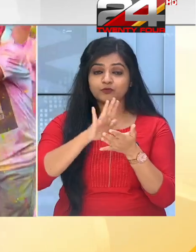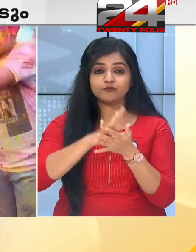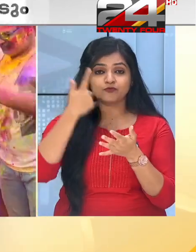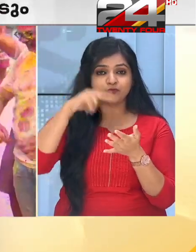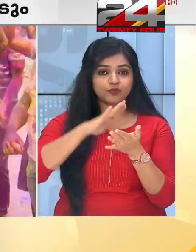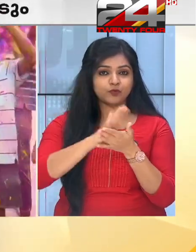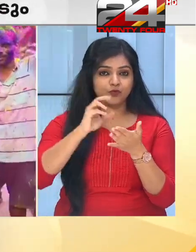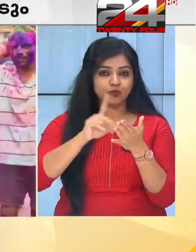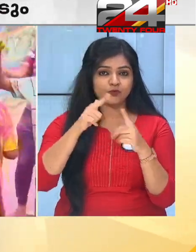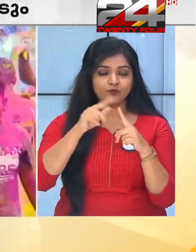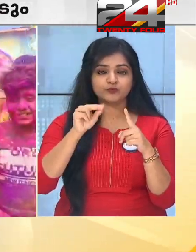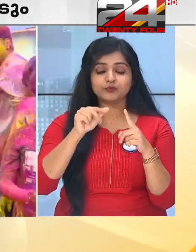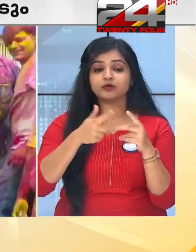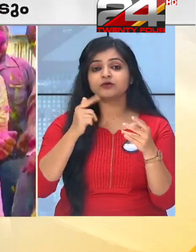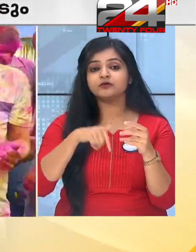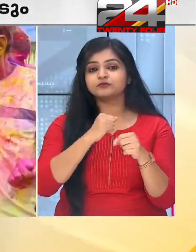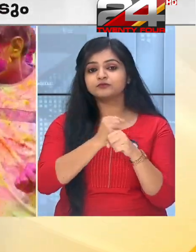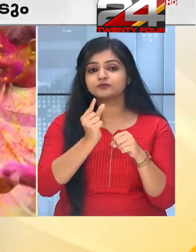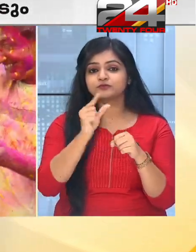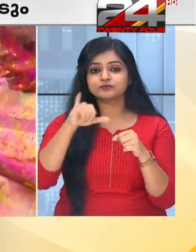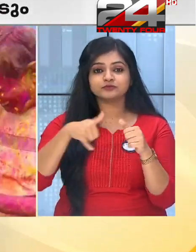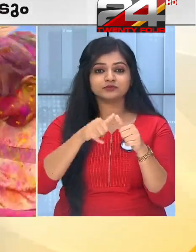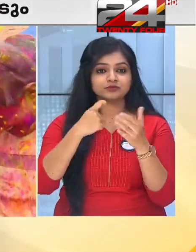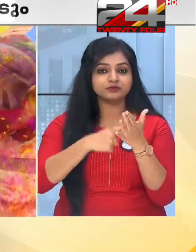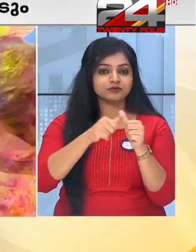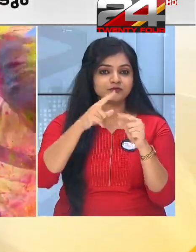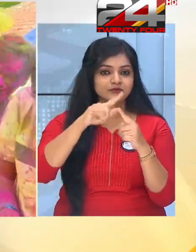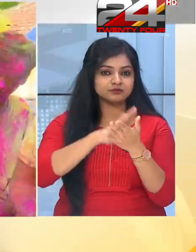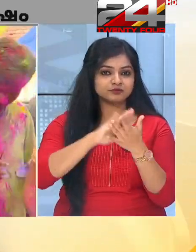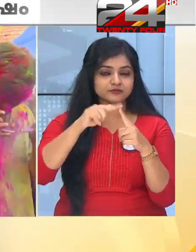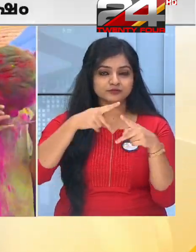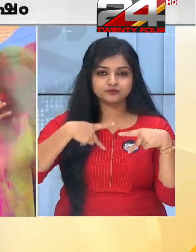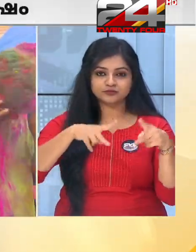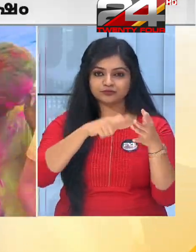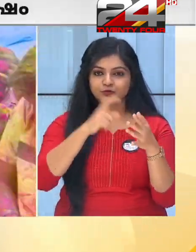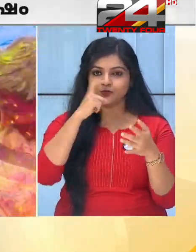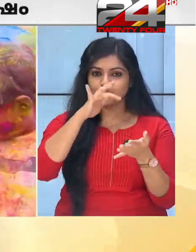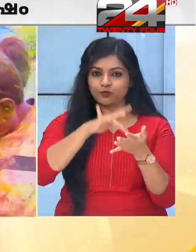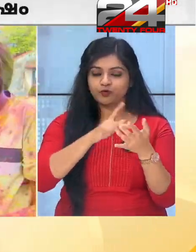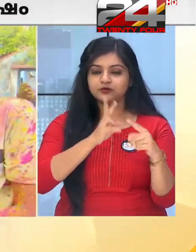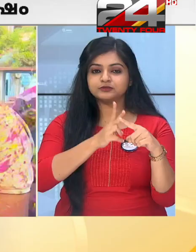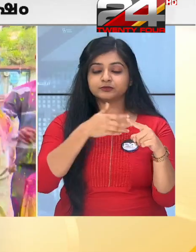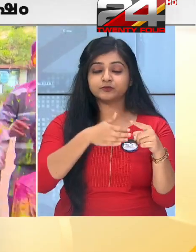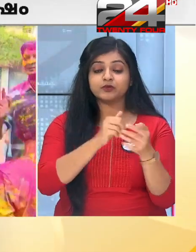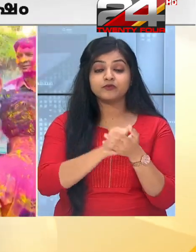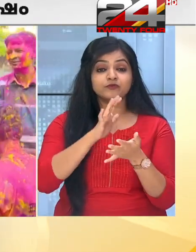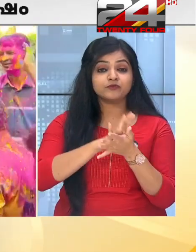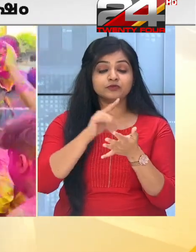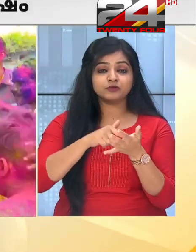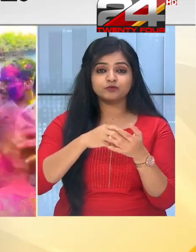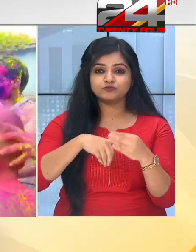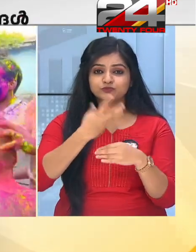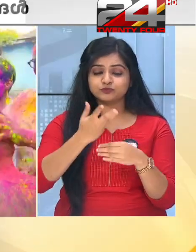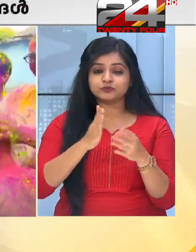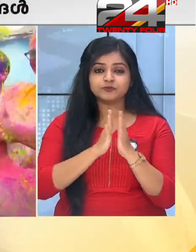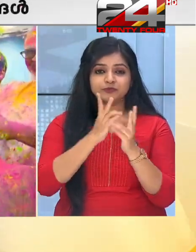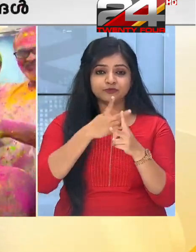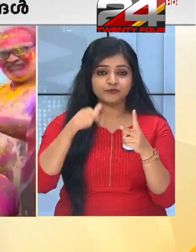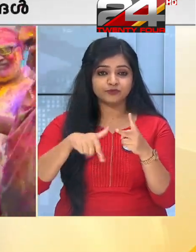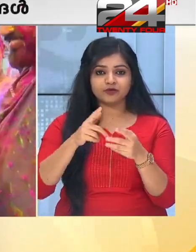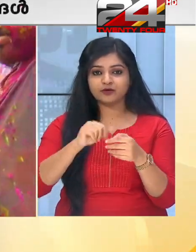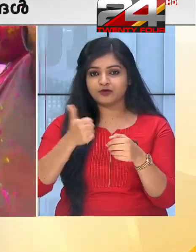തന്നെ നടന്നുകൊണ്ടിരിക്കുന്നത്. ഈ ആഘോഷത്തിന്റെ ഭാഗമായുള്ള പൂജാകർമ്മങ്ങളൊക്കെ മറ്റൊരു ഭാഗത്ത് നടക്കുമ്പോൾ ആളുകൾ ഇവിടെ ചായങ്ങൾ